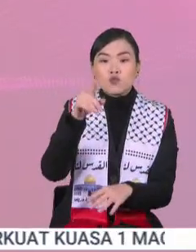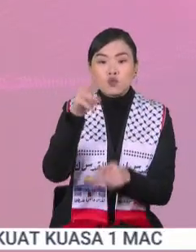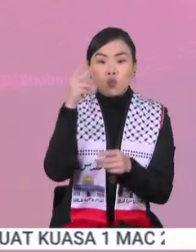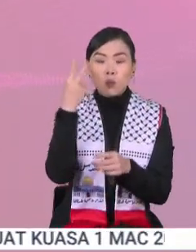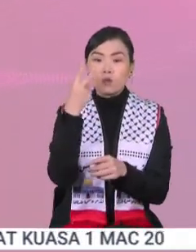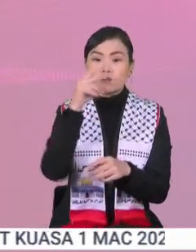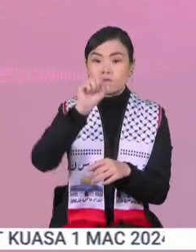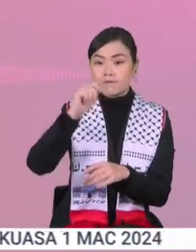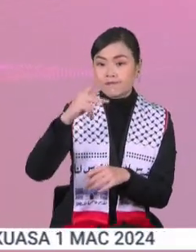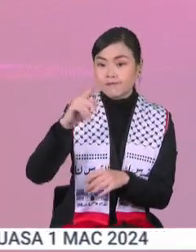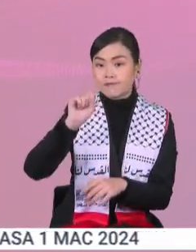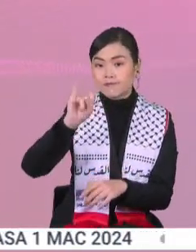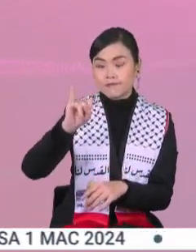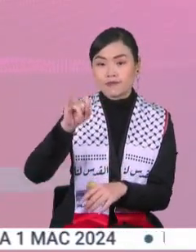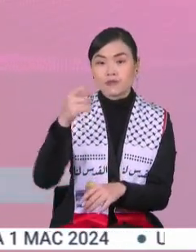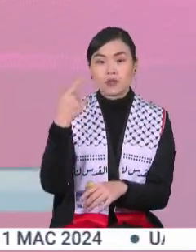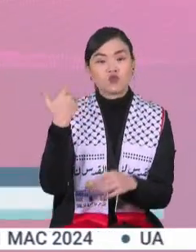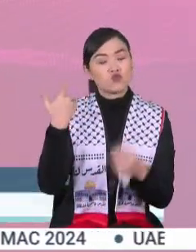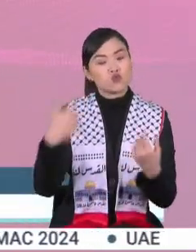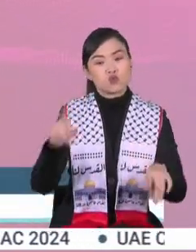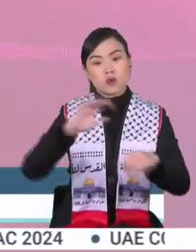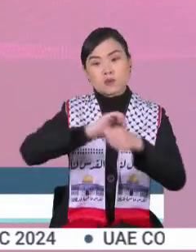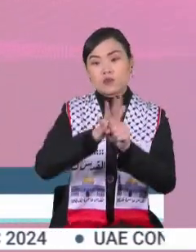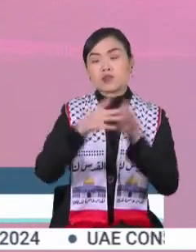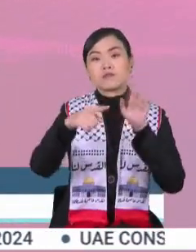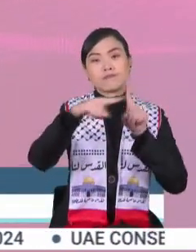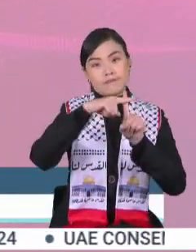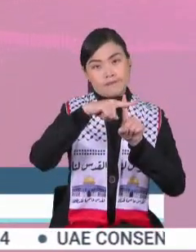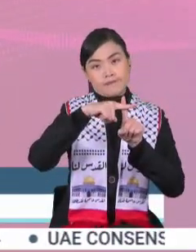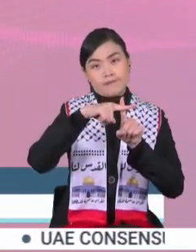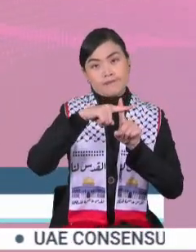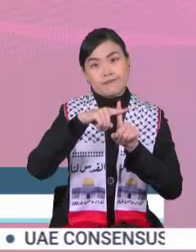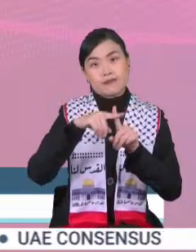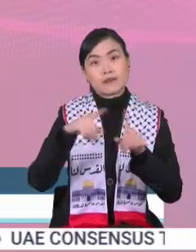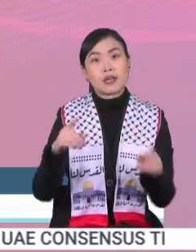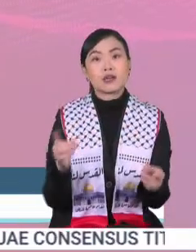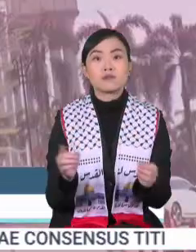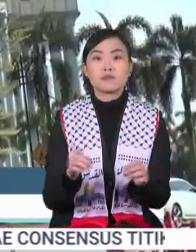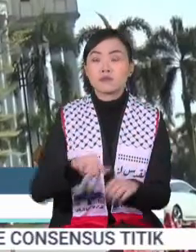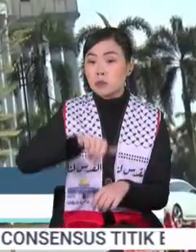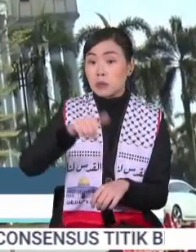covid-19 manakala seorang lagi merupakan kontak rapat kepada pesakit